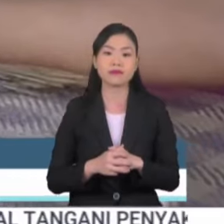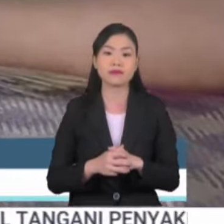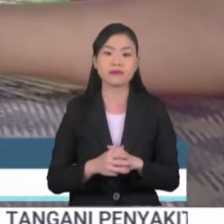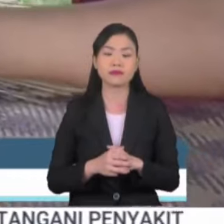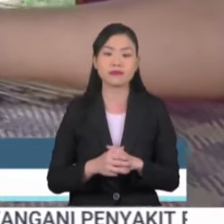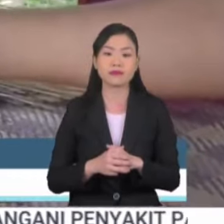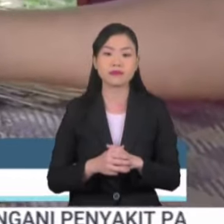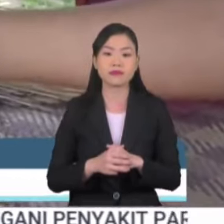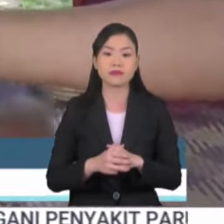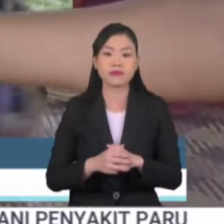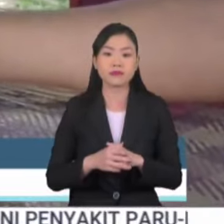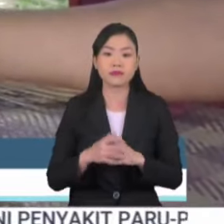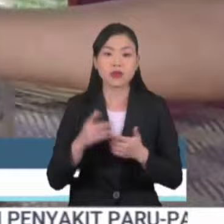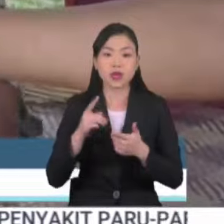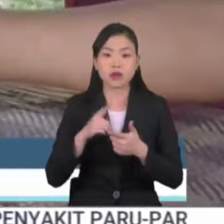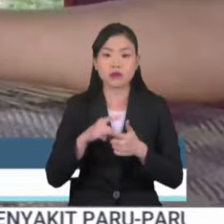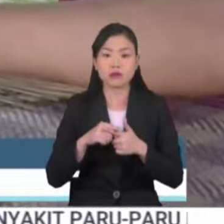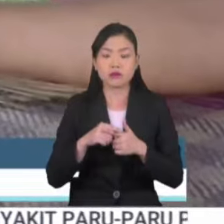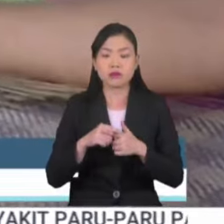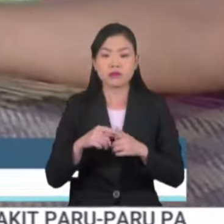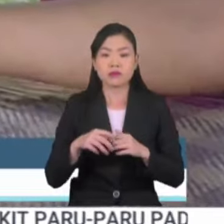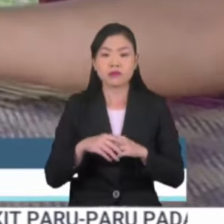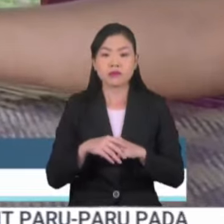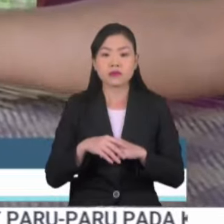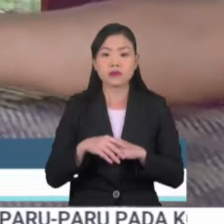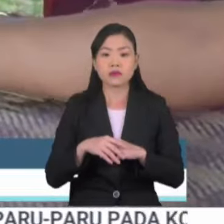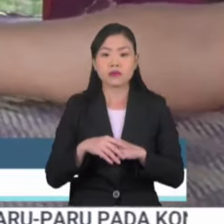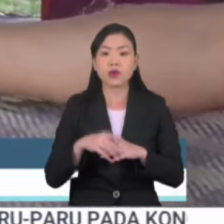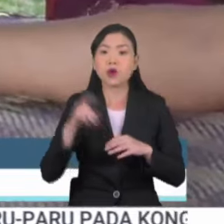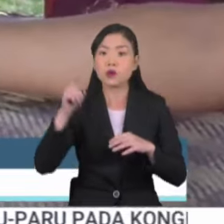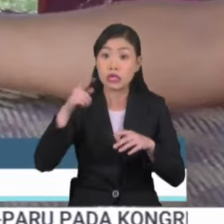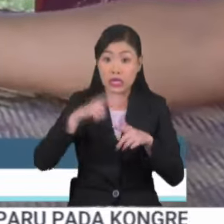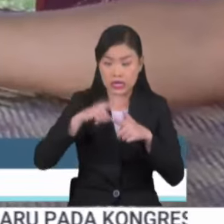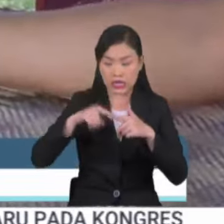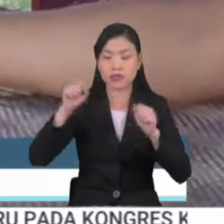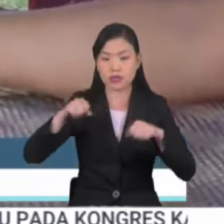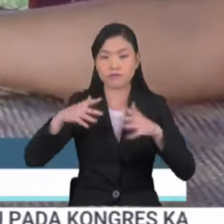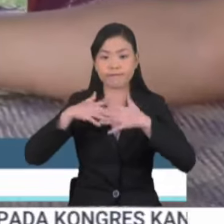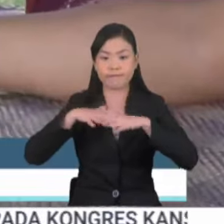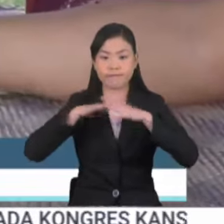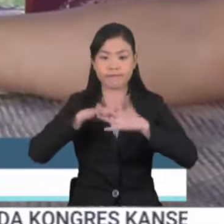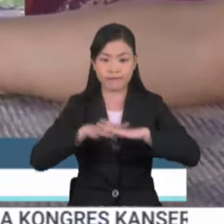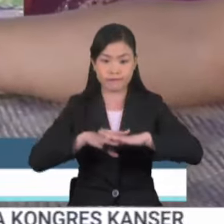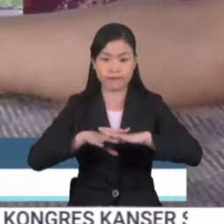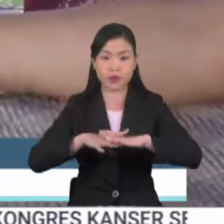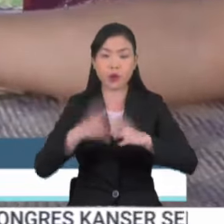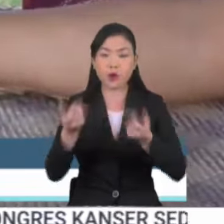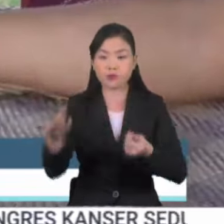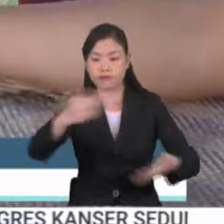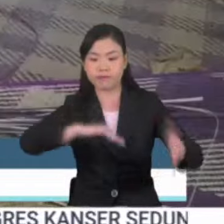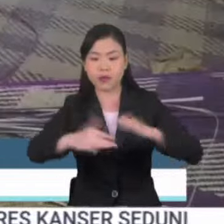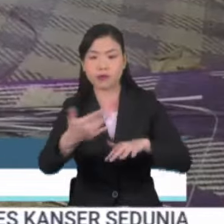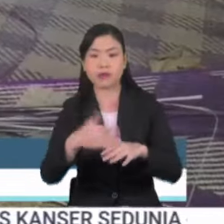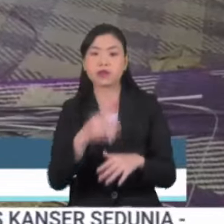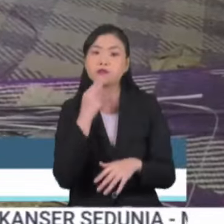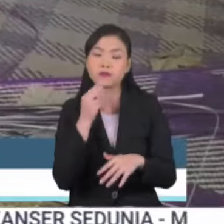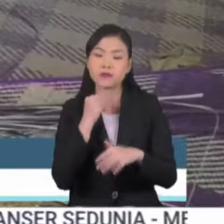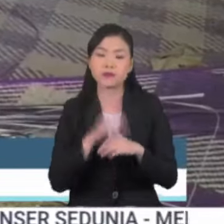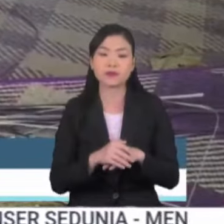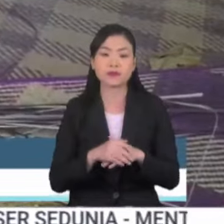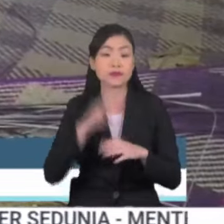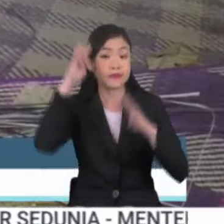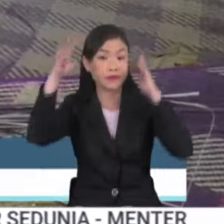puyuk sepuluh saat ini pun. Lepas tumbuk pula. Nak anyeh. Nak suruh pek. Comel.